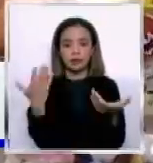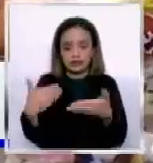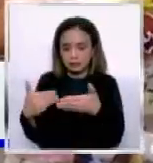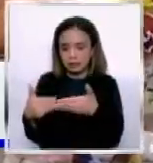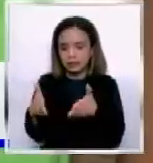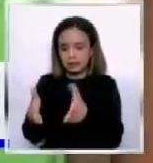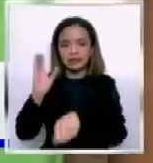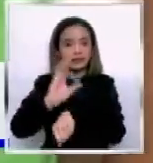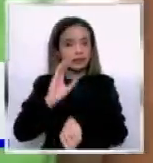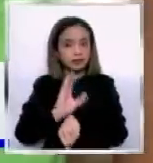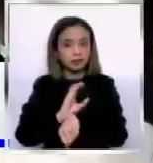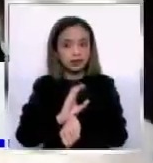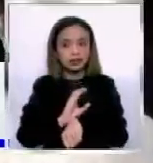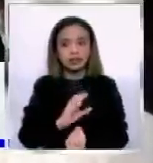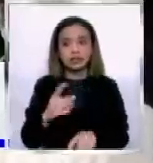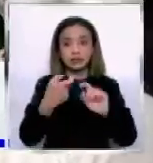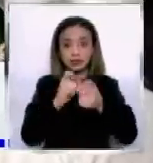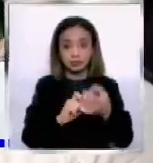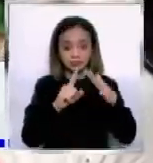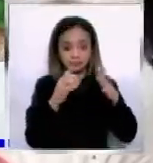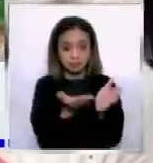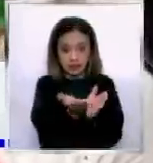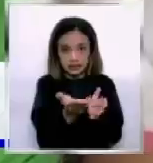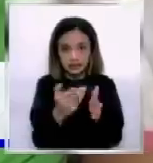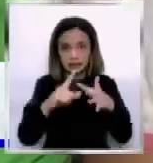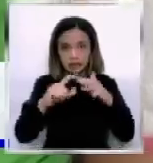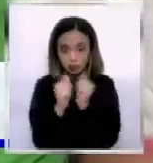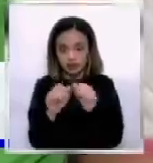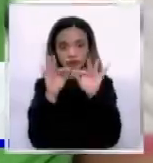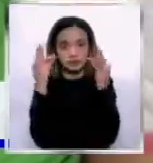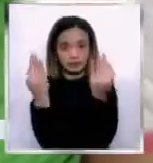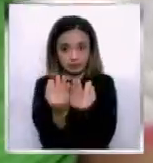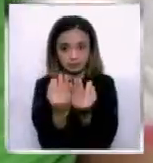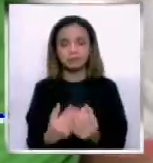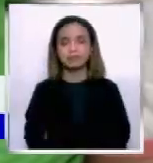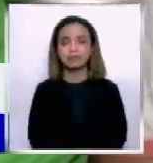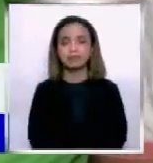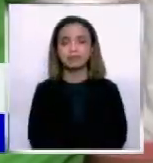Si Mang June na mula pa sa Pasig kasama ang buong mag-anak. Mahalaga